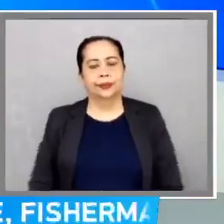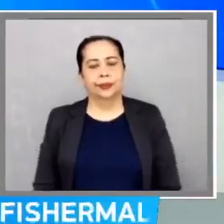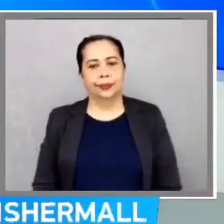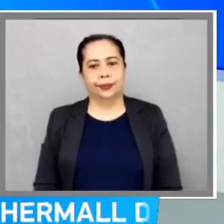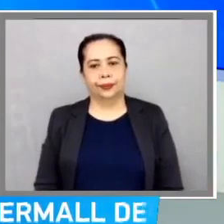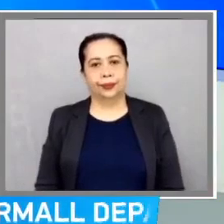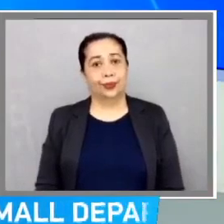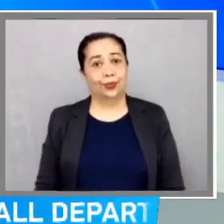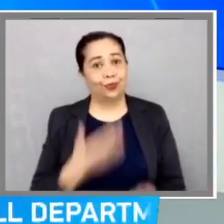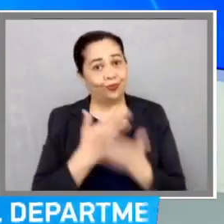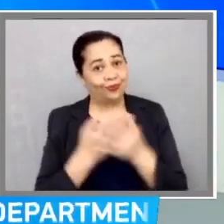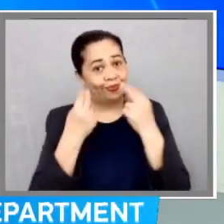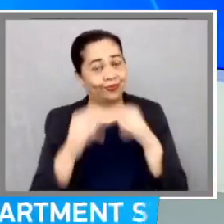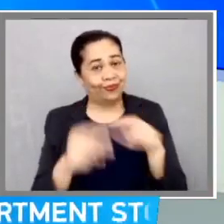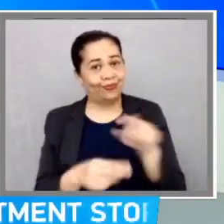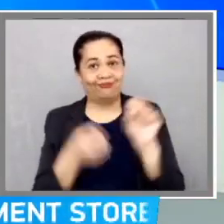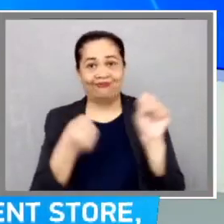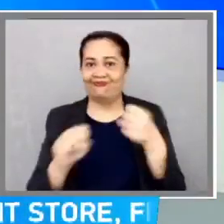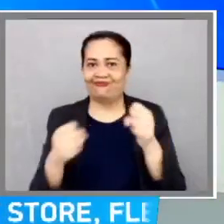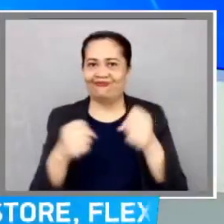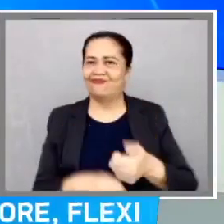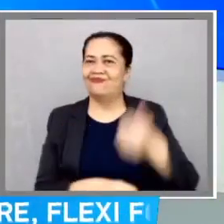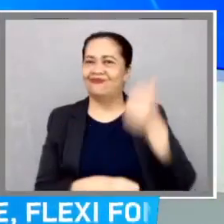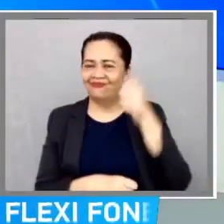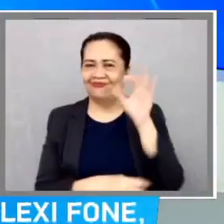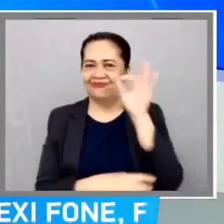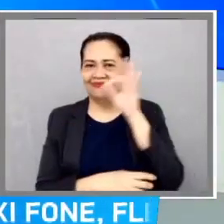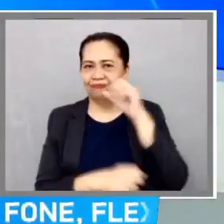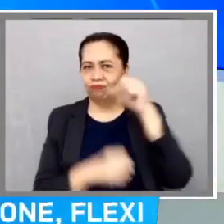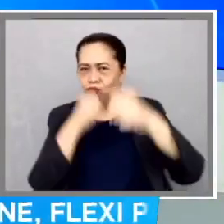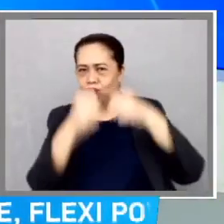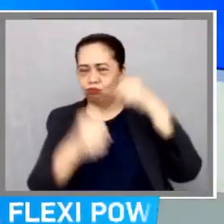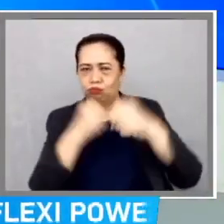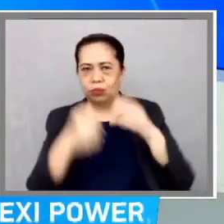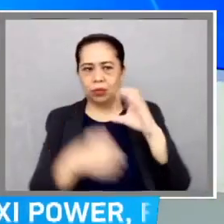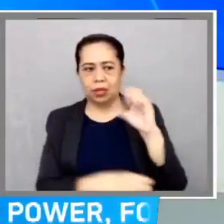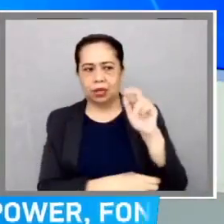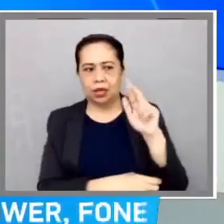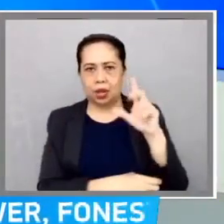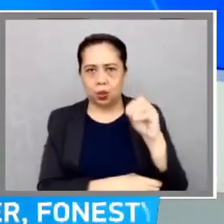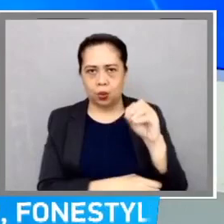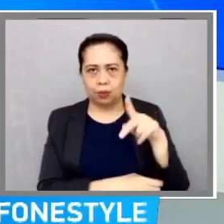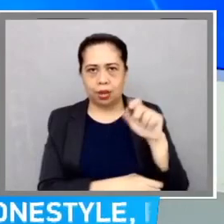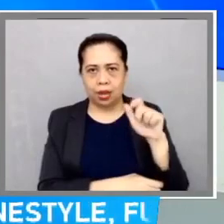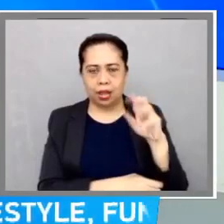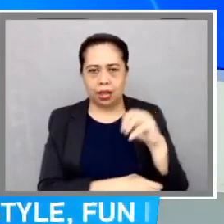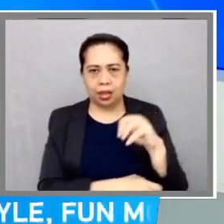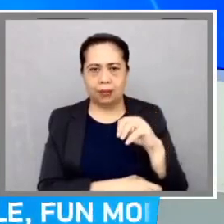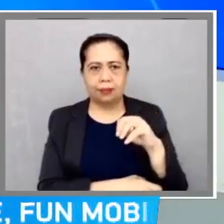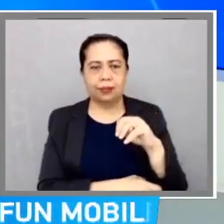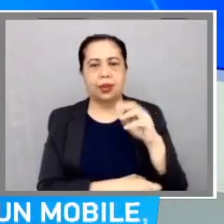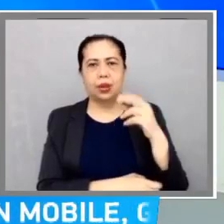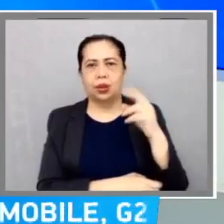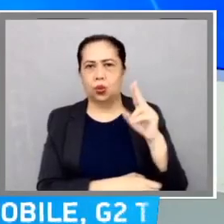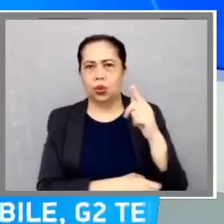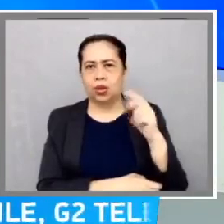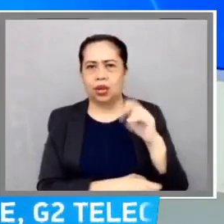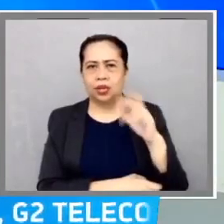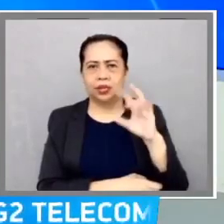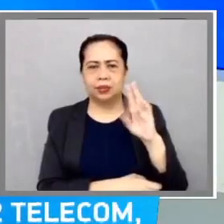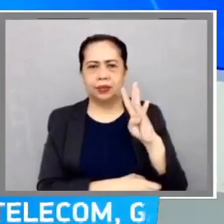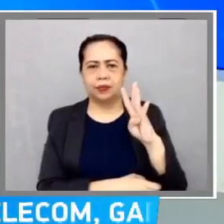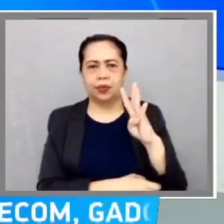Good news na naman po sa sports. Panalo ang mga Pinoy boxer na sina Carlo Paalam at Tahun Milardo Ogarie sa 74th